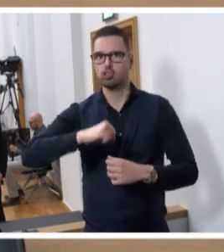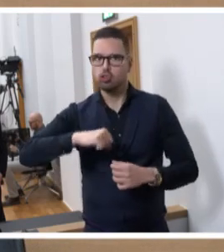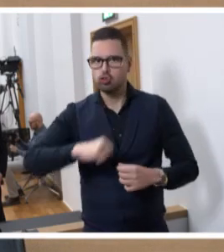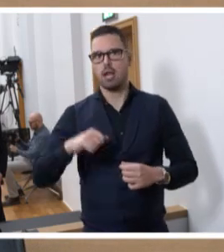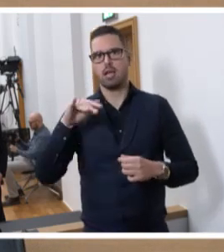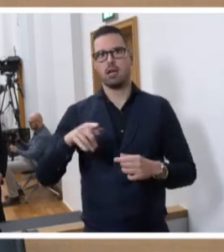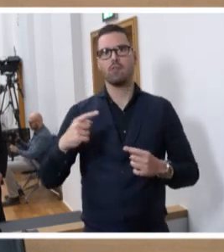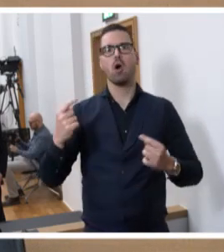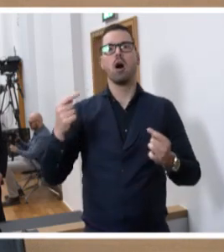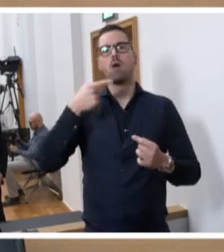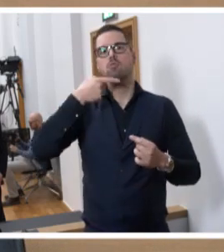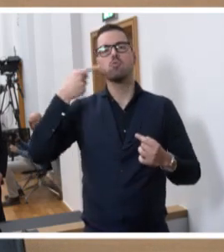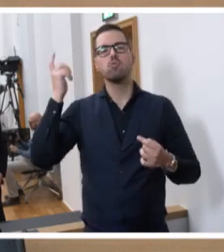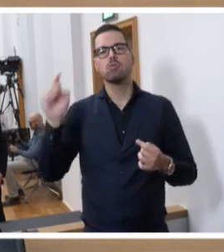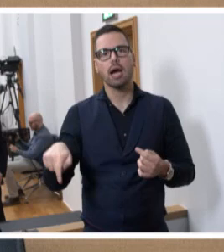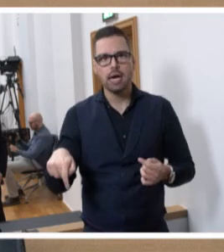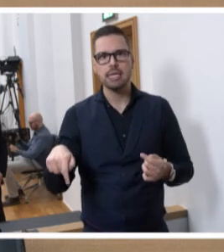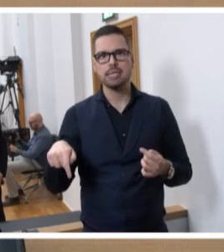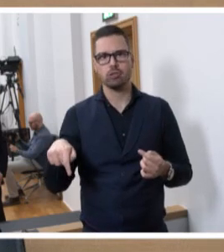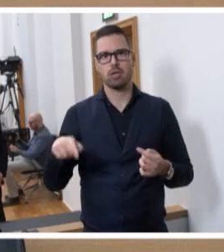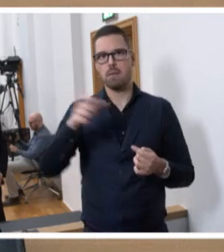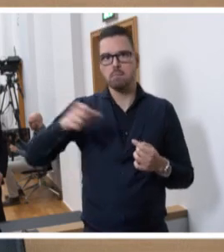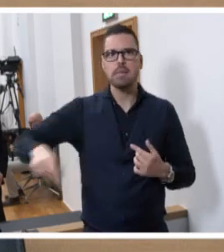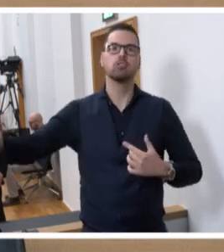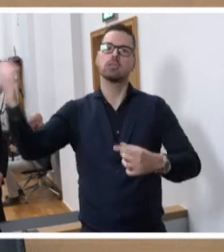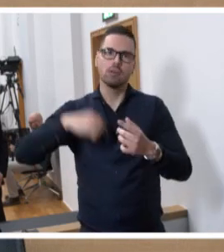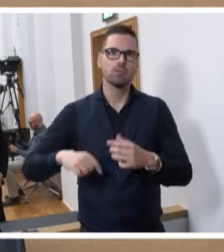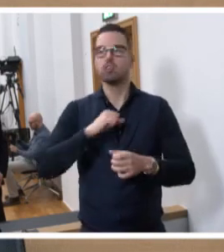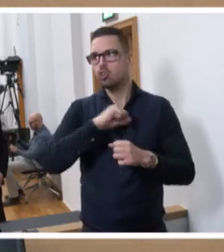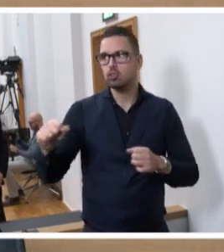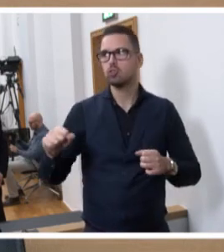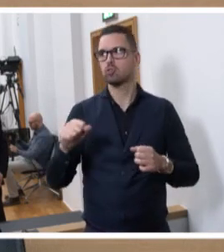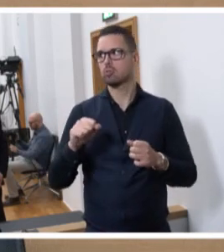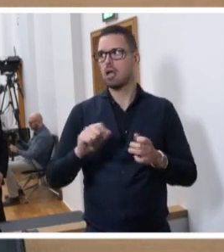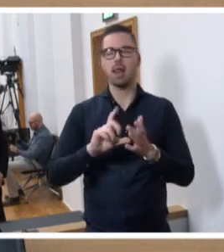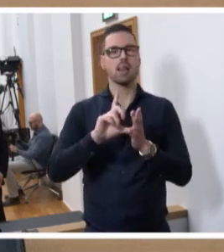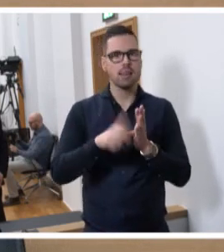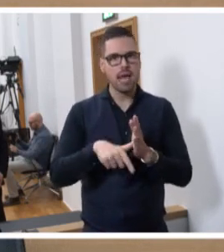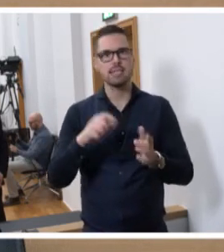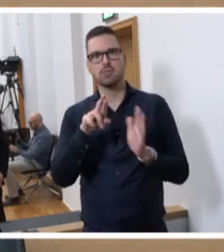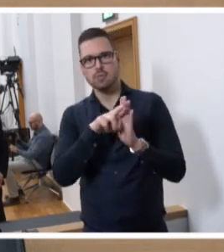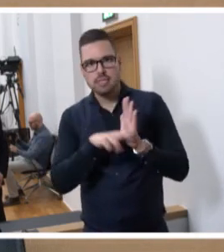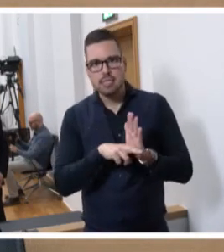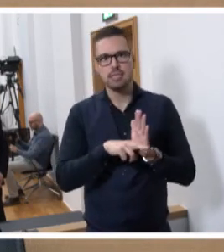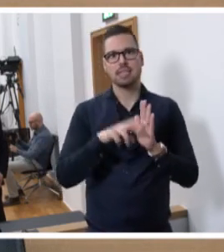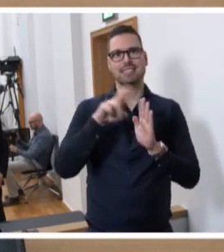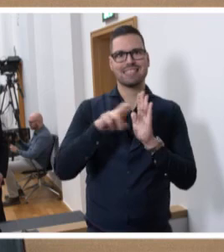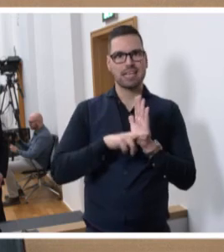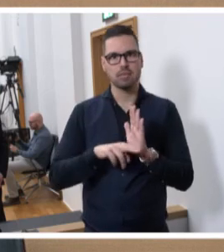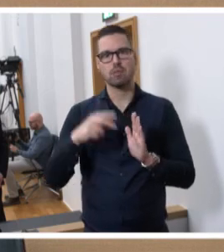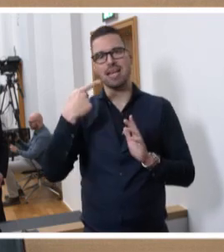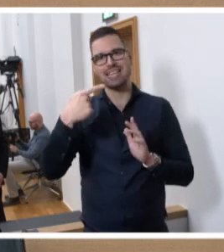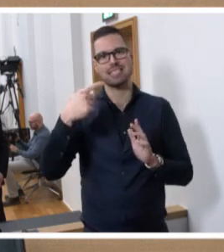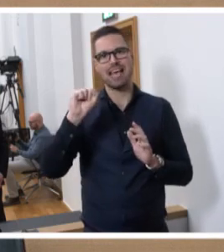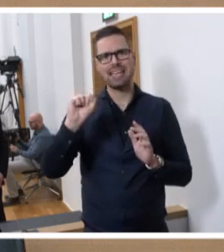hat gerade für ukrainische Menschen die hierher geflohen sind damit sie schnell vom Asylbewerber leistungsgesetz in den in den Rechtskreis des SGB